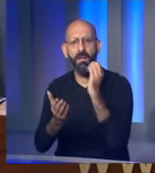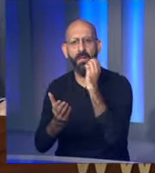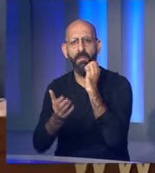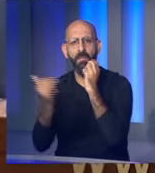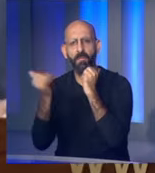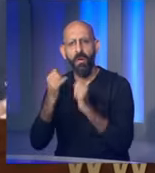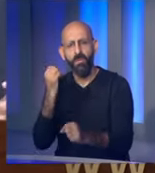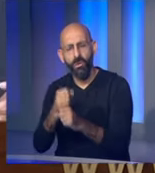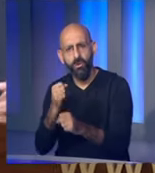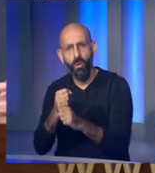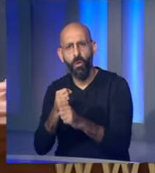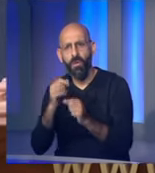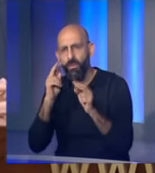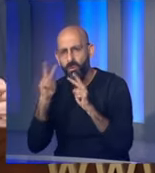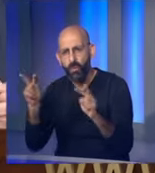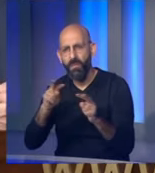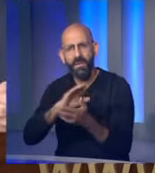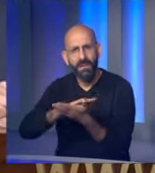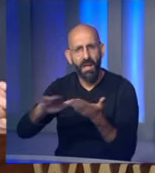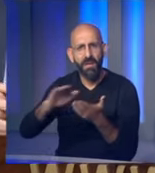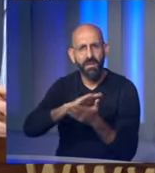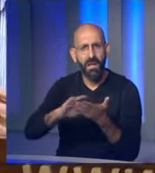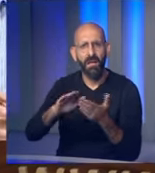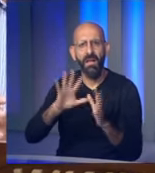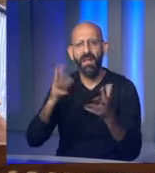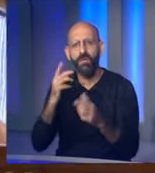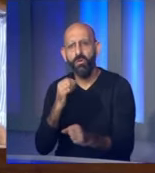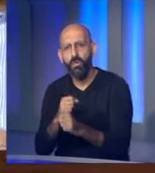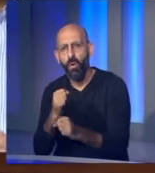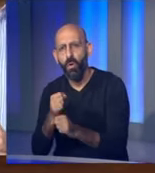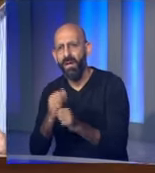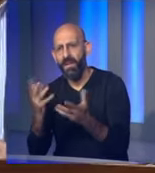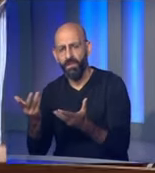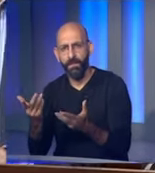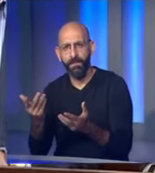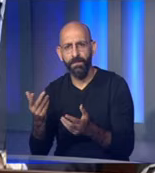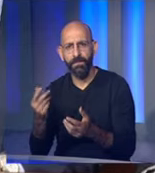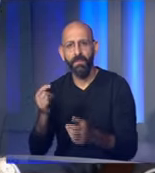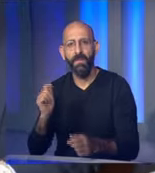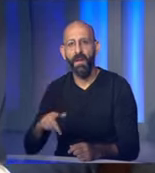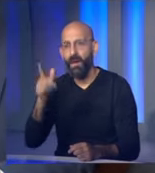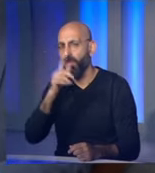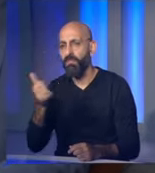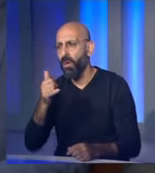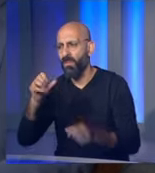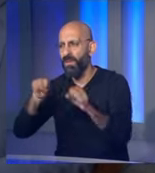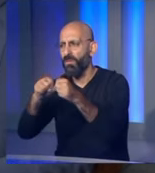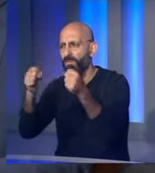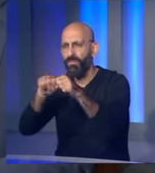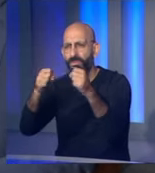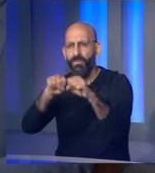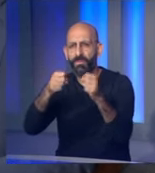في لبنان الاقتراح الثالث فهو اقتراح يتعلق بتسهيل اعمال بناء وتنظيمها وتقديم التسهيلات